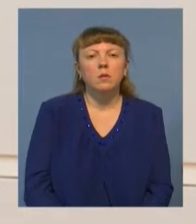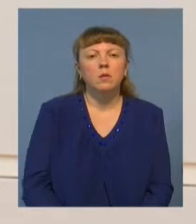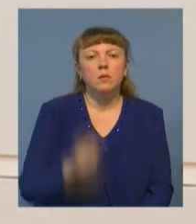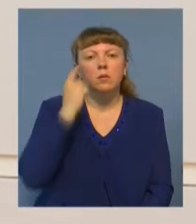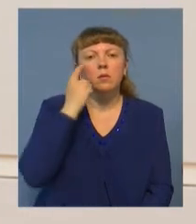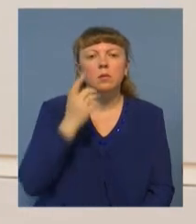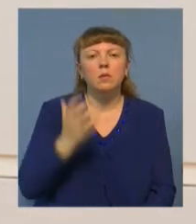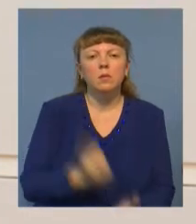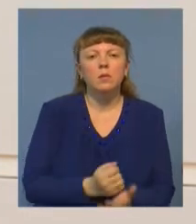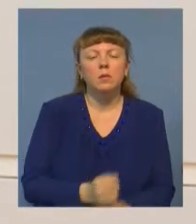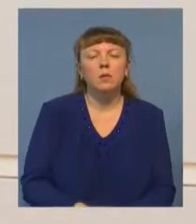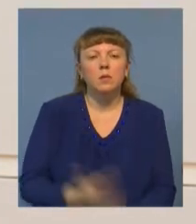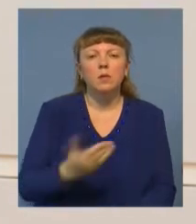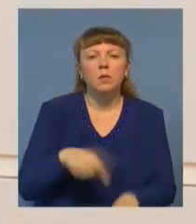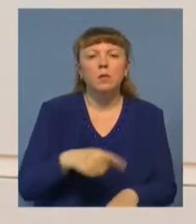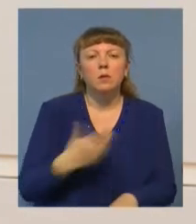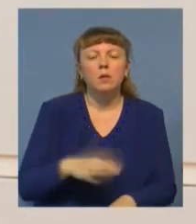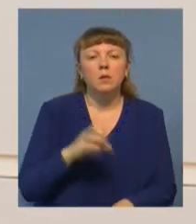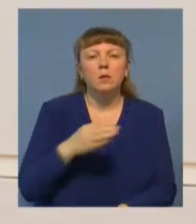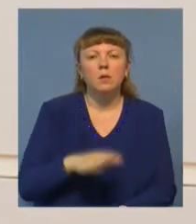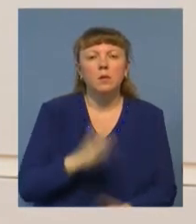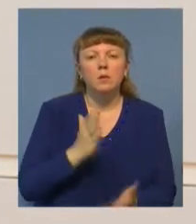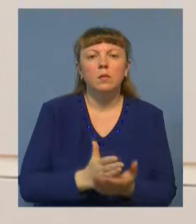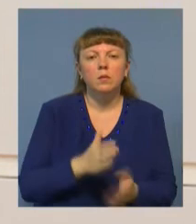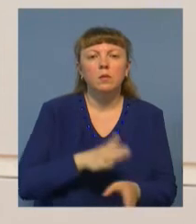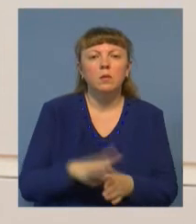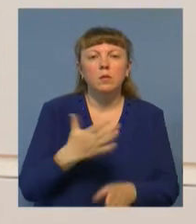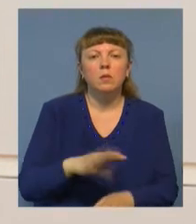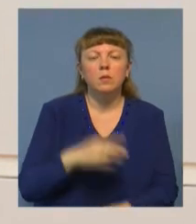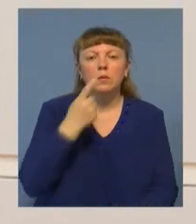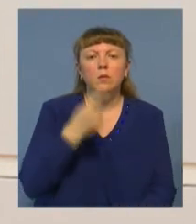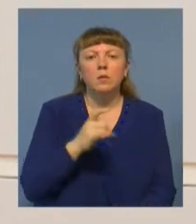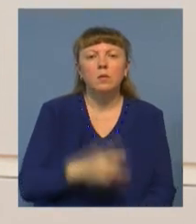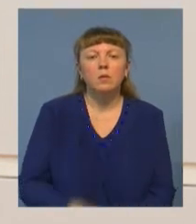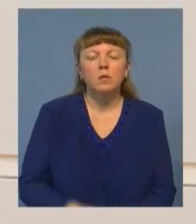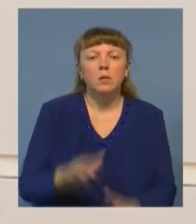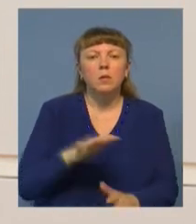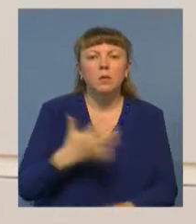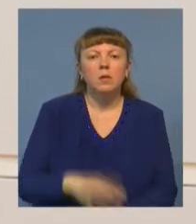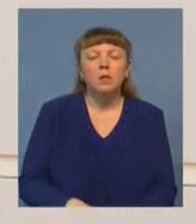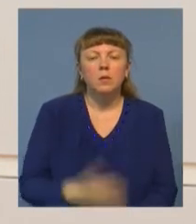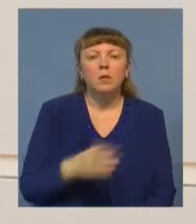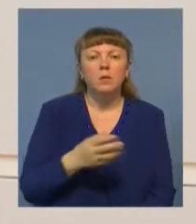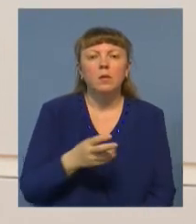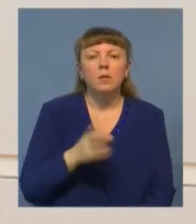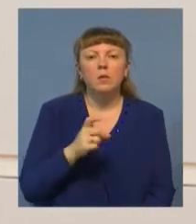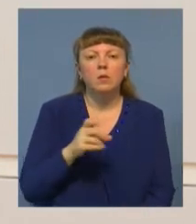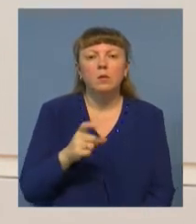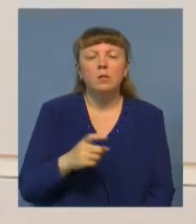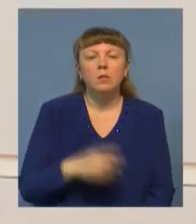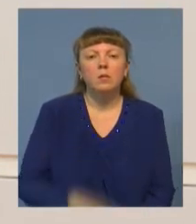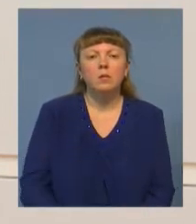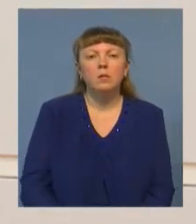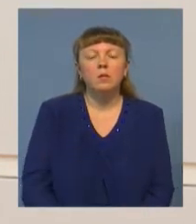решение. Данный судебный акт, он направляется на исполнение в органы актов, регистрации актов гражданского состояния. То есть,